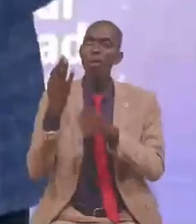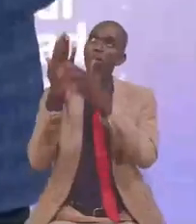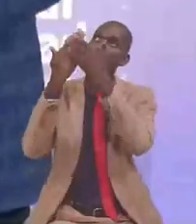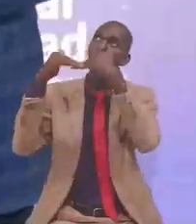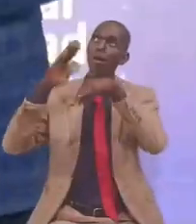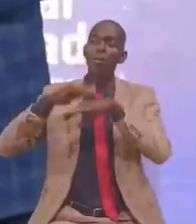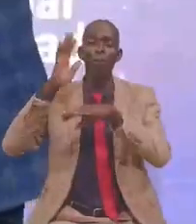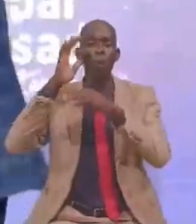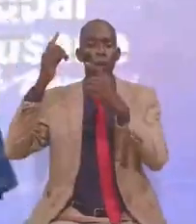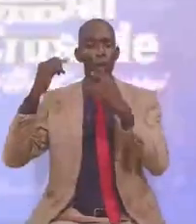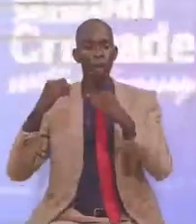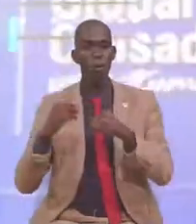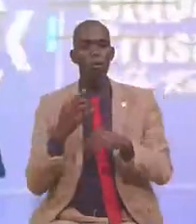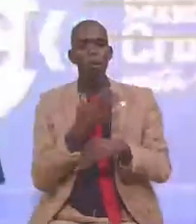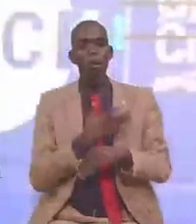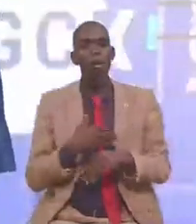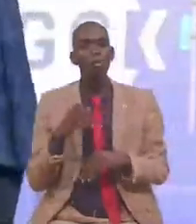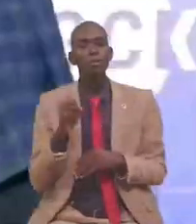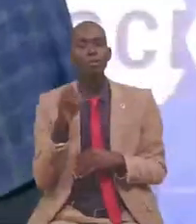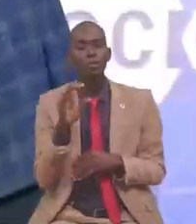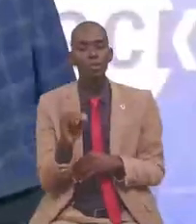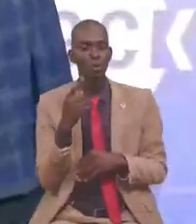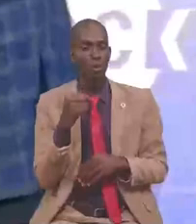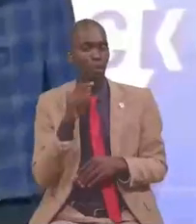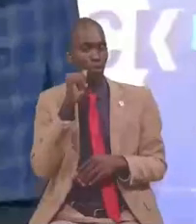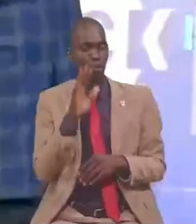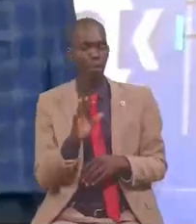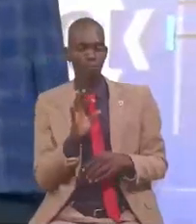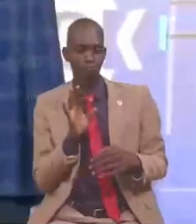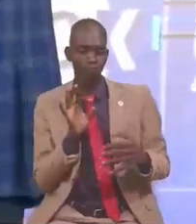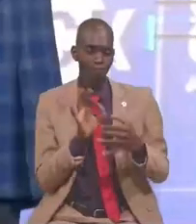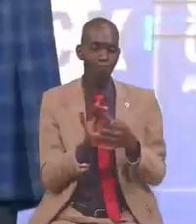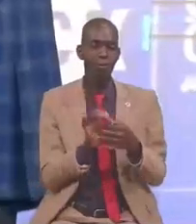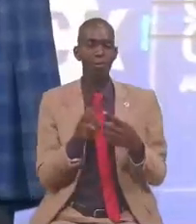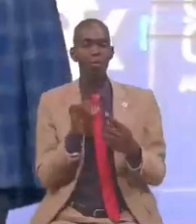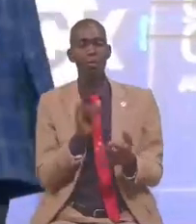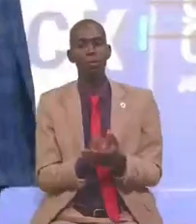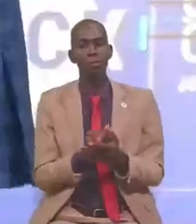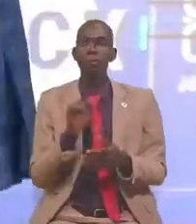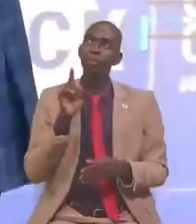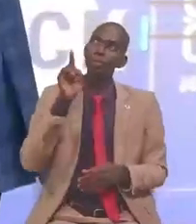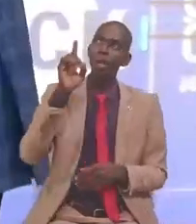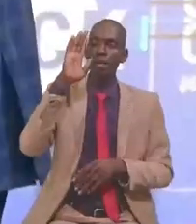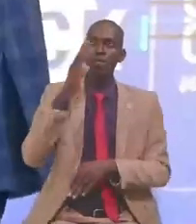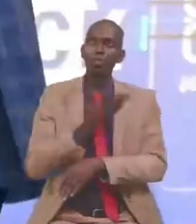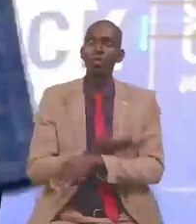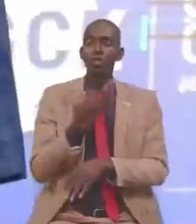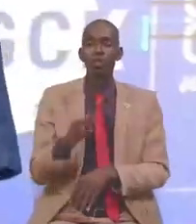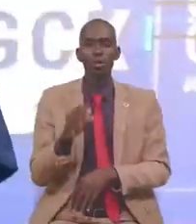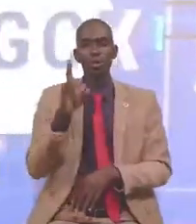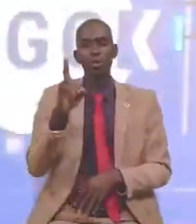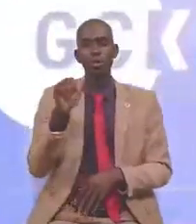viendront. Donc, alors elle est venue accepter cela. Et que,